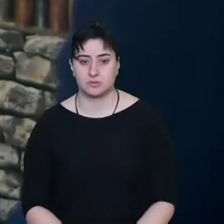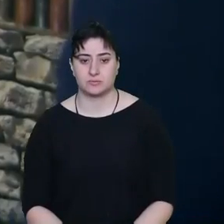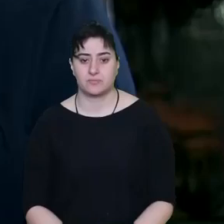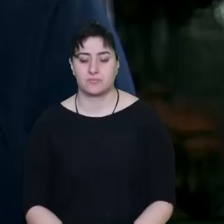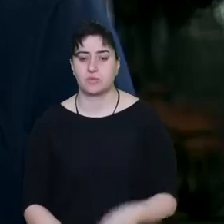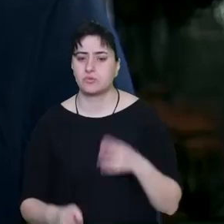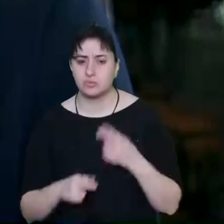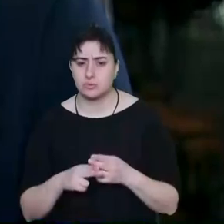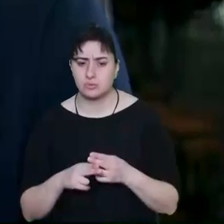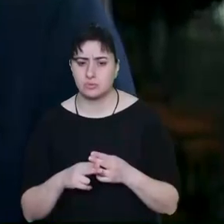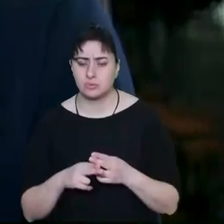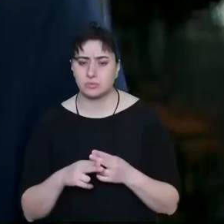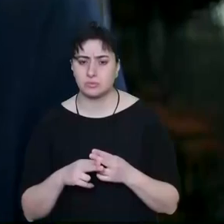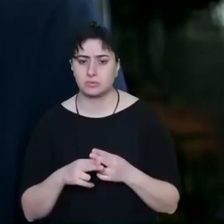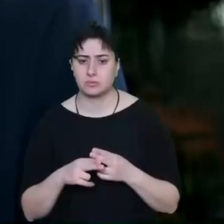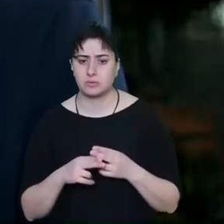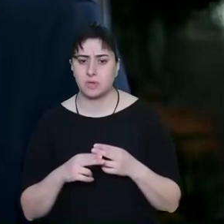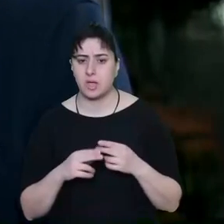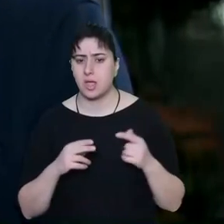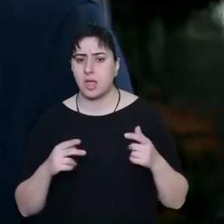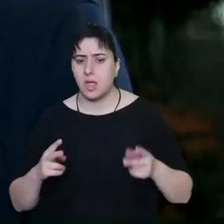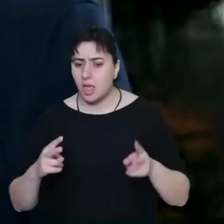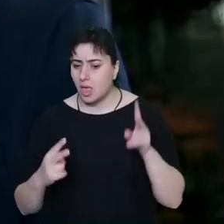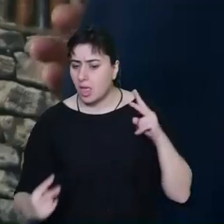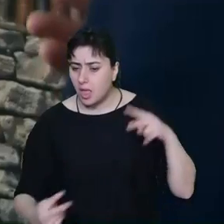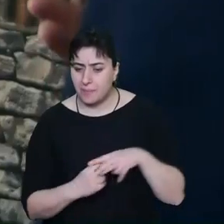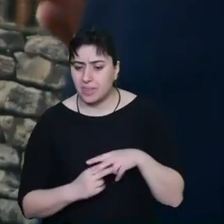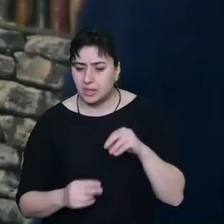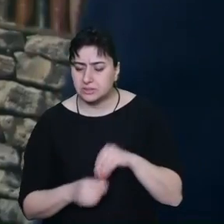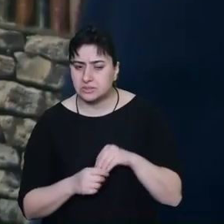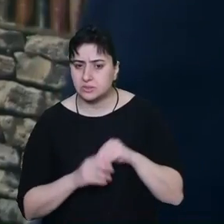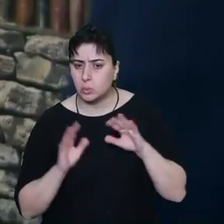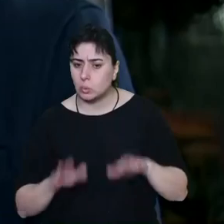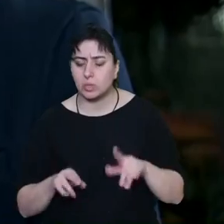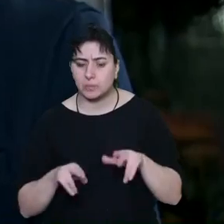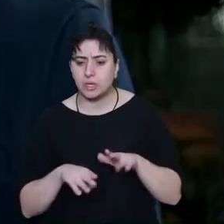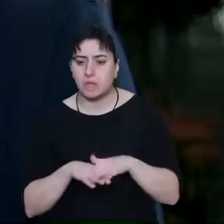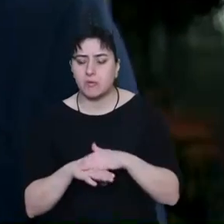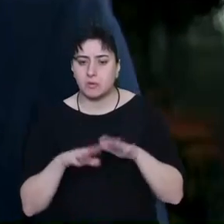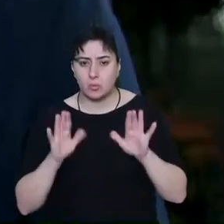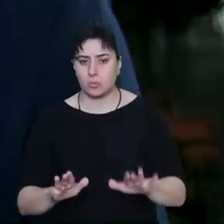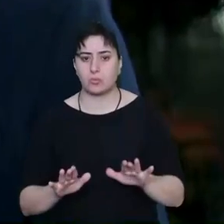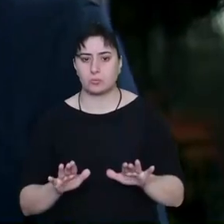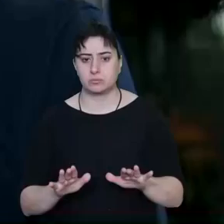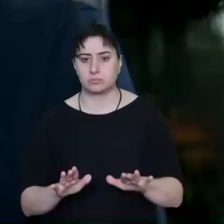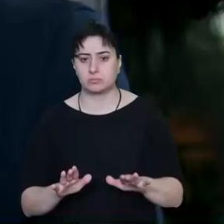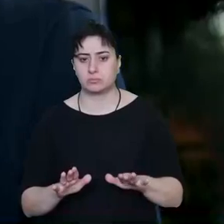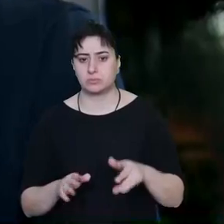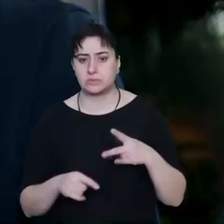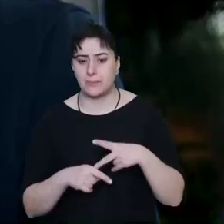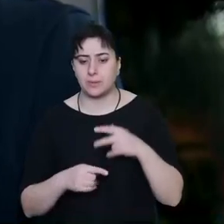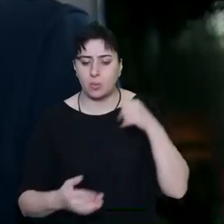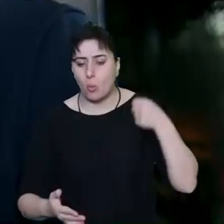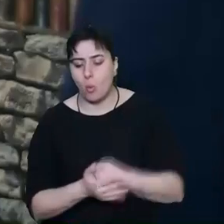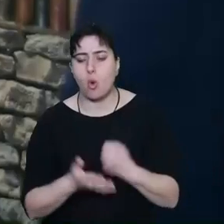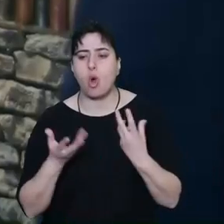Sonra birdenbire böyle galiba emniyet freni gibi bir şey devreye girdi. Asansör yavaşlamaya başladı. Zemine